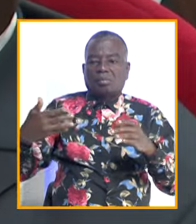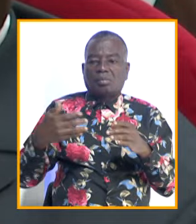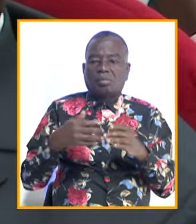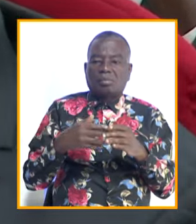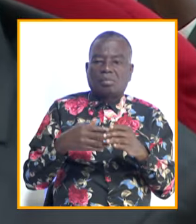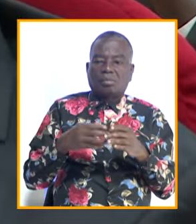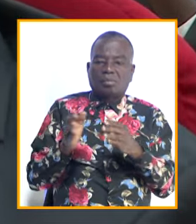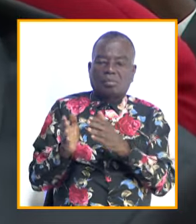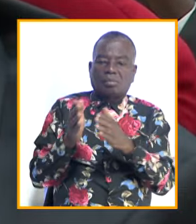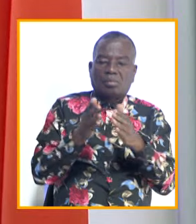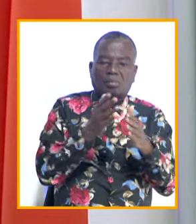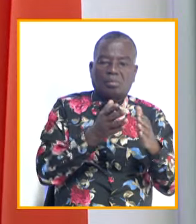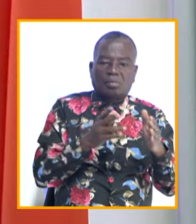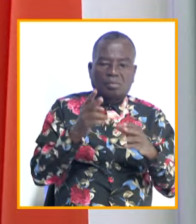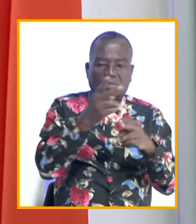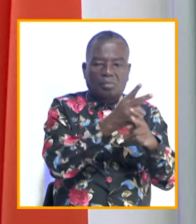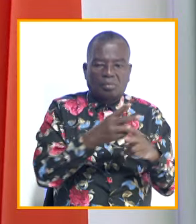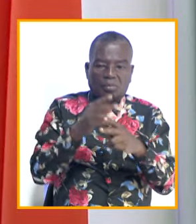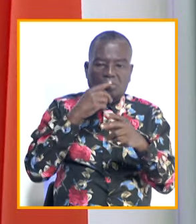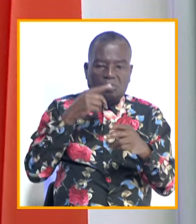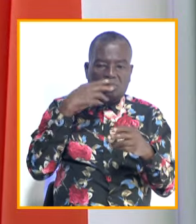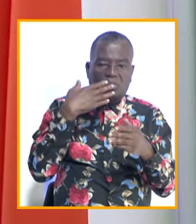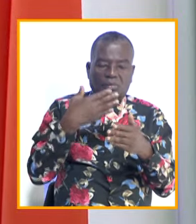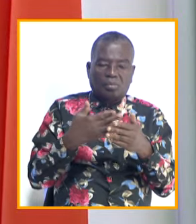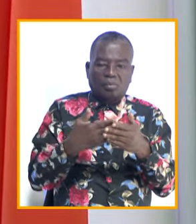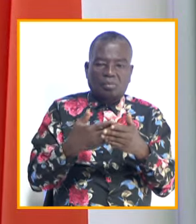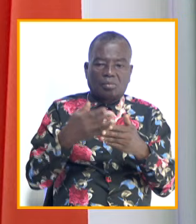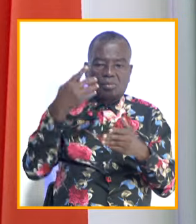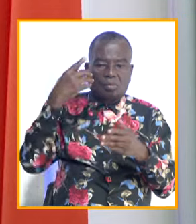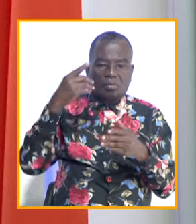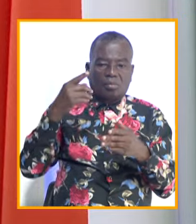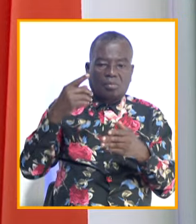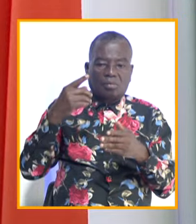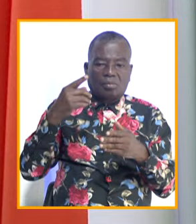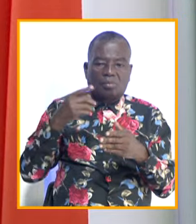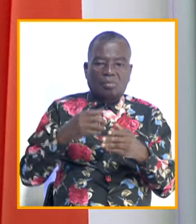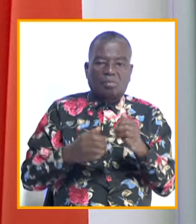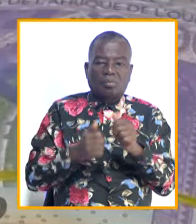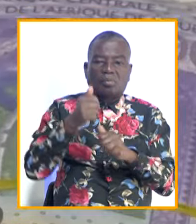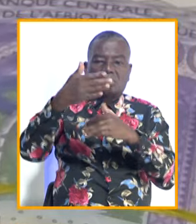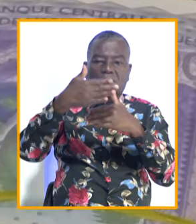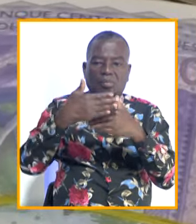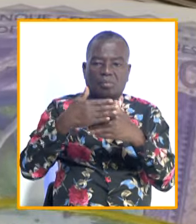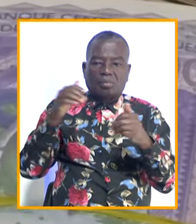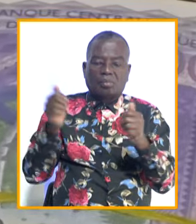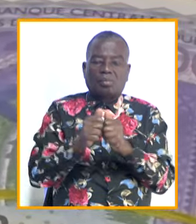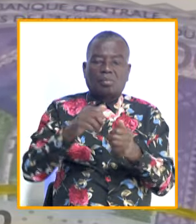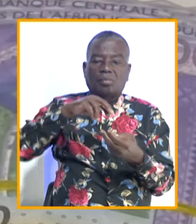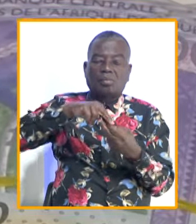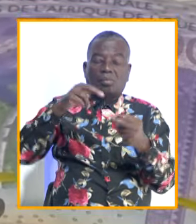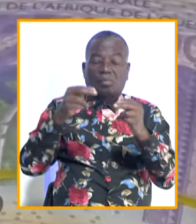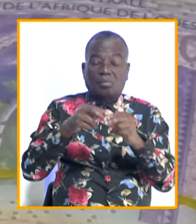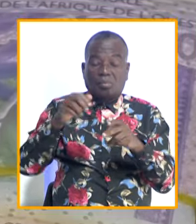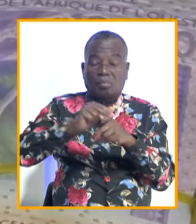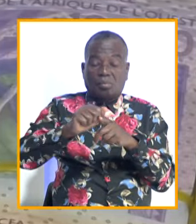La réglementation et la supervision sont essentielles pour rendre les marchés d'assurance plus accessibles. Avec un chiffre d'affaires